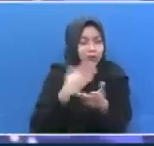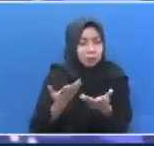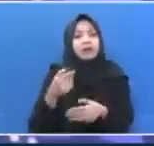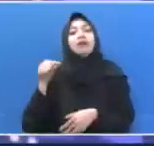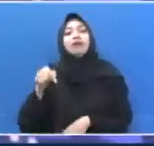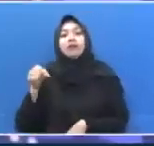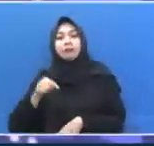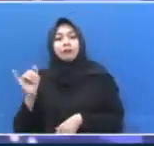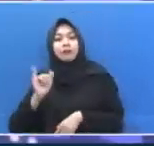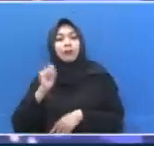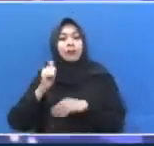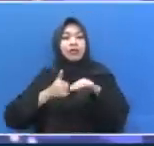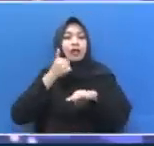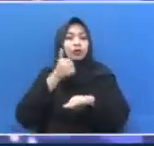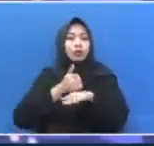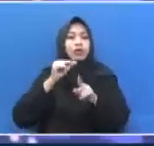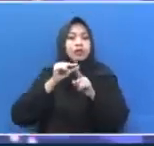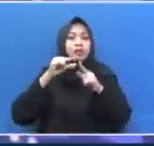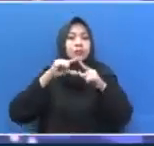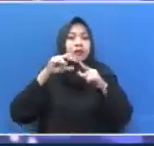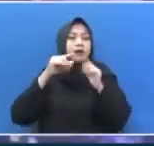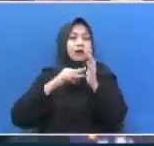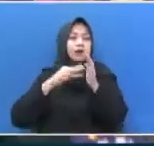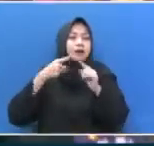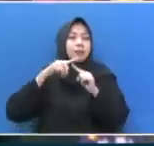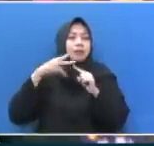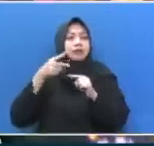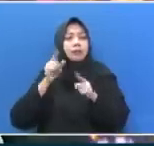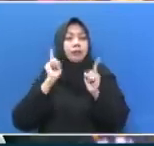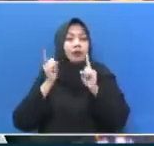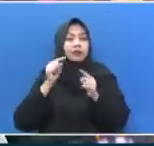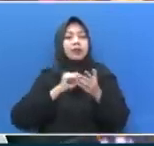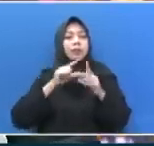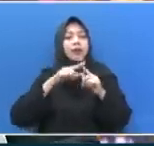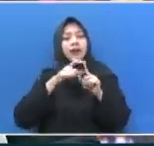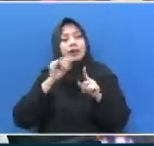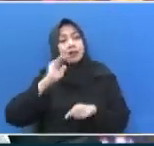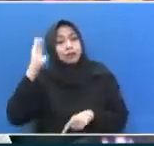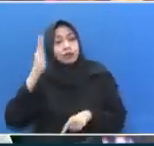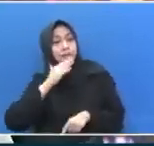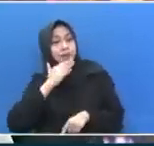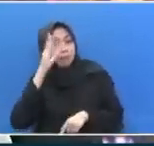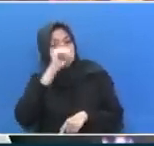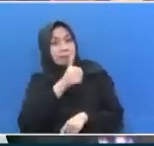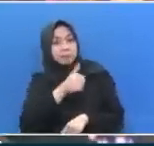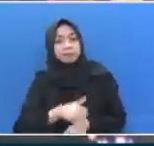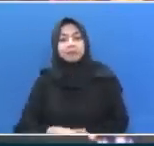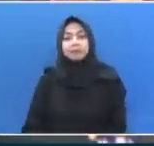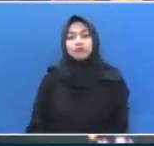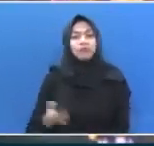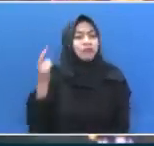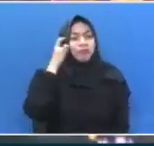sekaligus direktur eksekutif parameter politik masa Adira itu Selamat malam Mas Adi Salam sehat Salam sehat Selamat malam anda